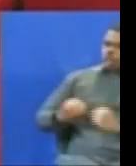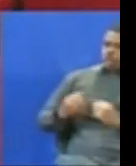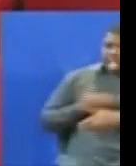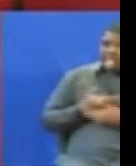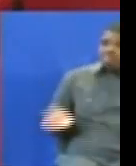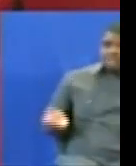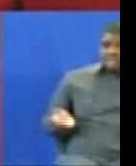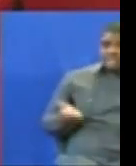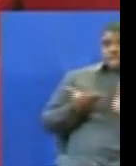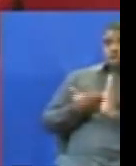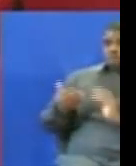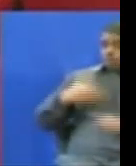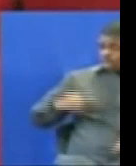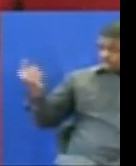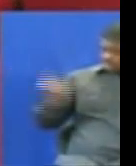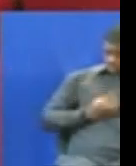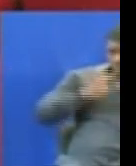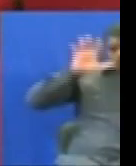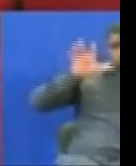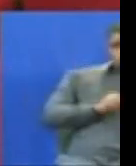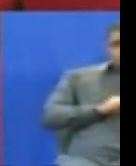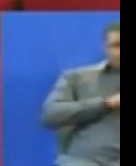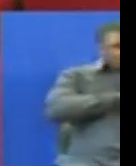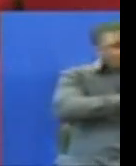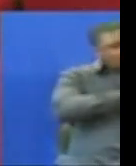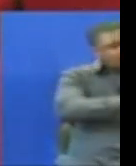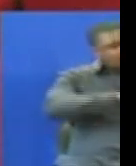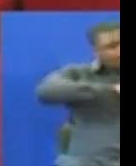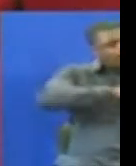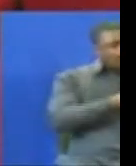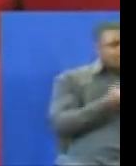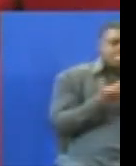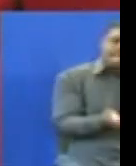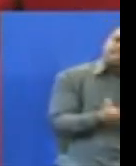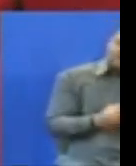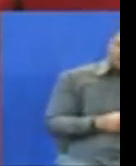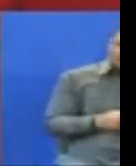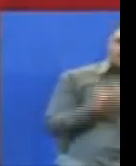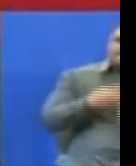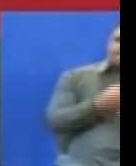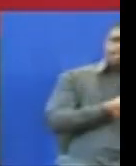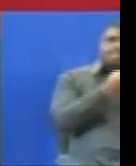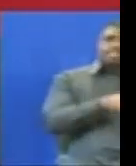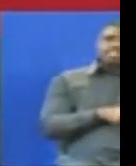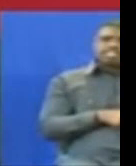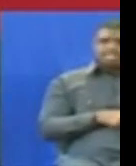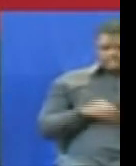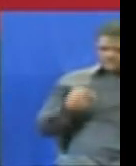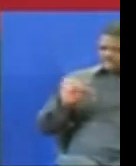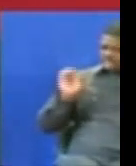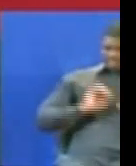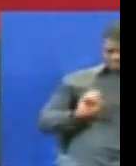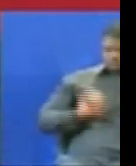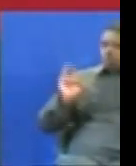anapokuja kuhitimisha Mheshimiwa Waziri anieleze mkakati uliopo sasa, kama si kwenye bajeti hii, ni wapi tunatarajia